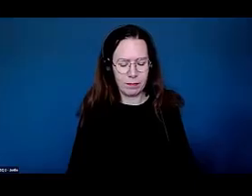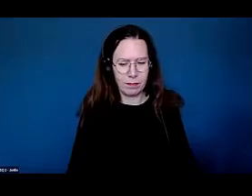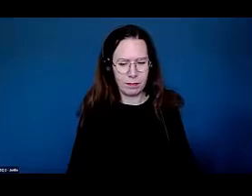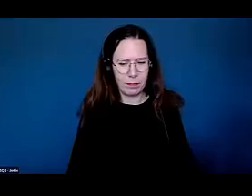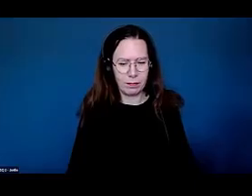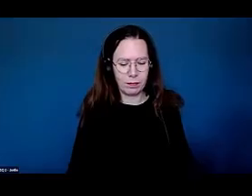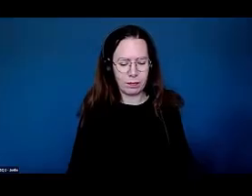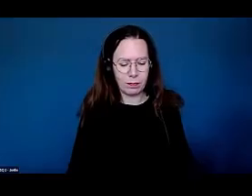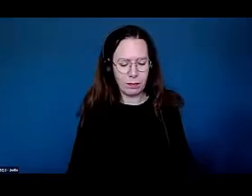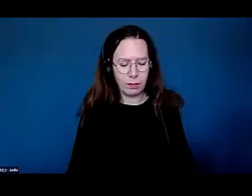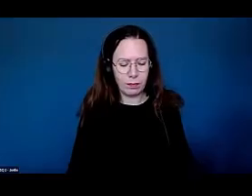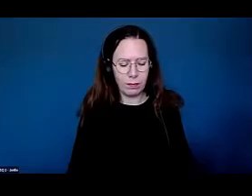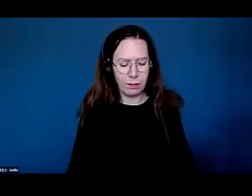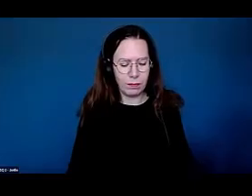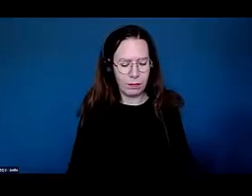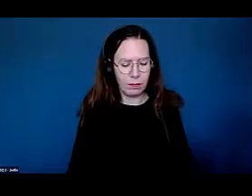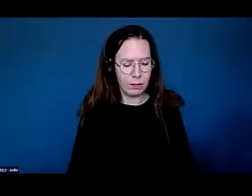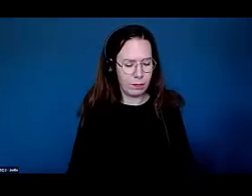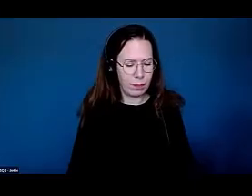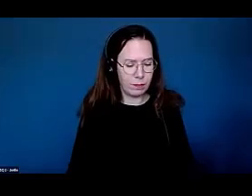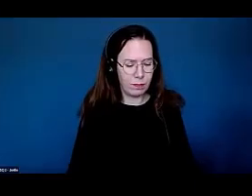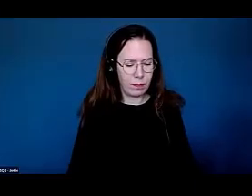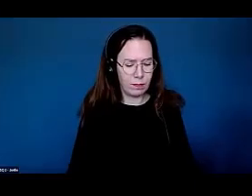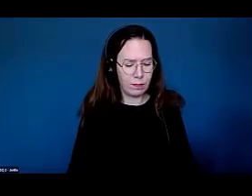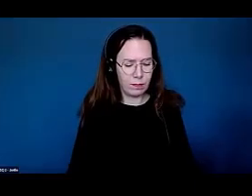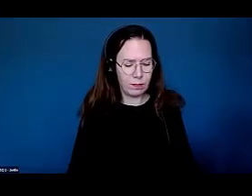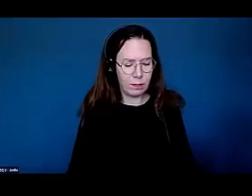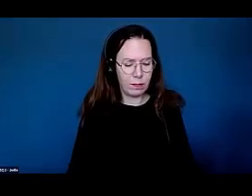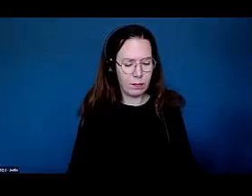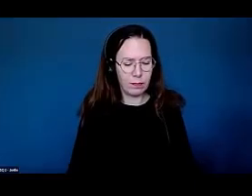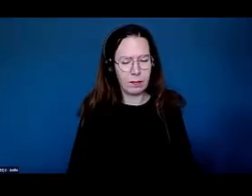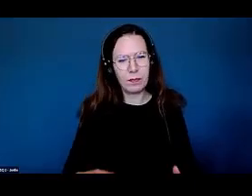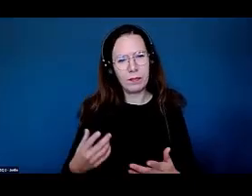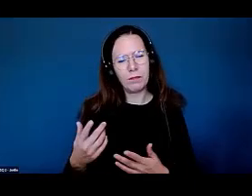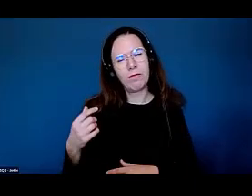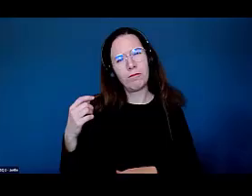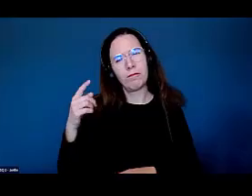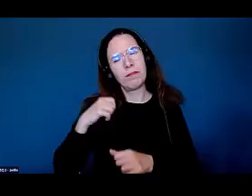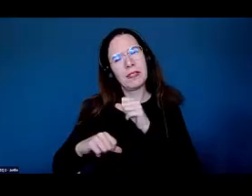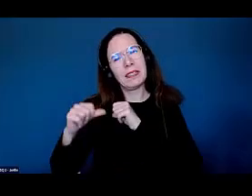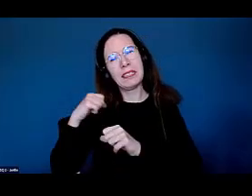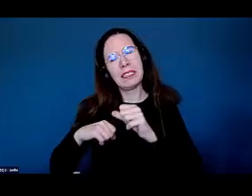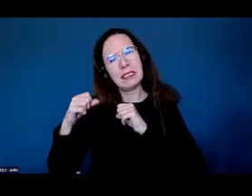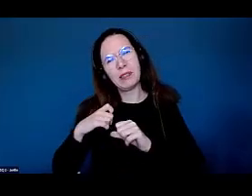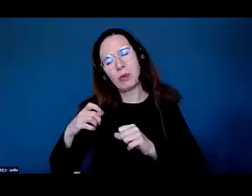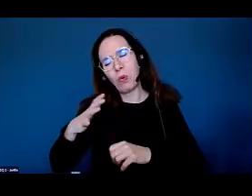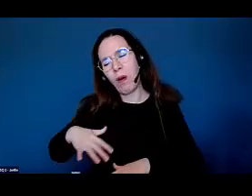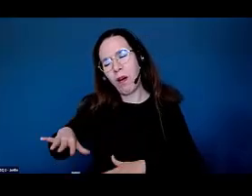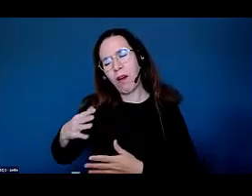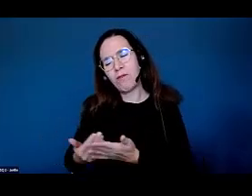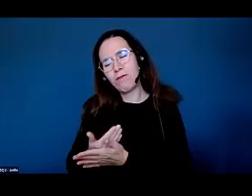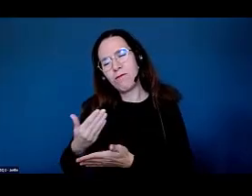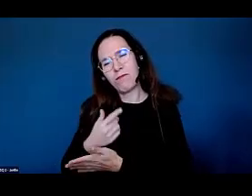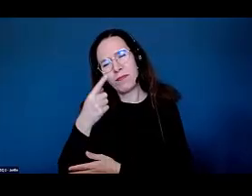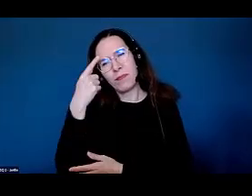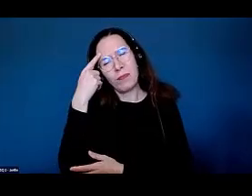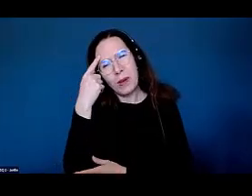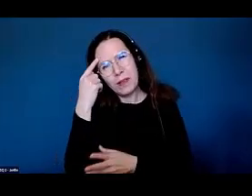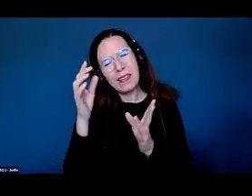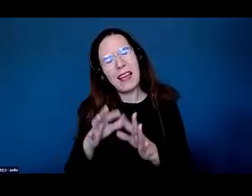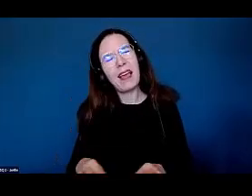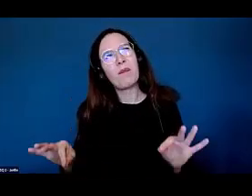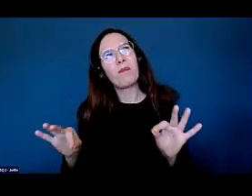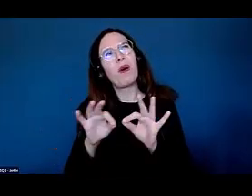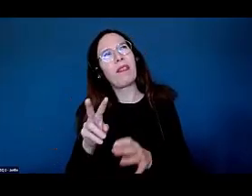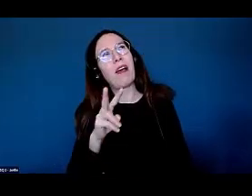et je veux penser aux histoires que l'on vient de partager. Je pense qu'elles nous rappellent de ce